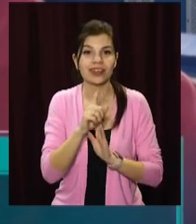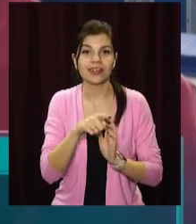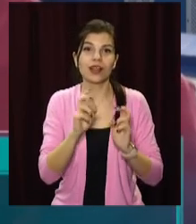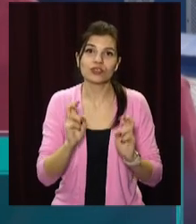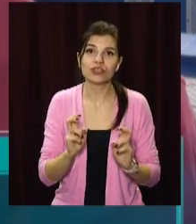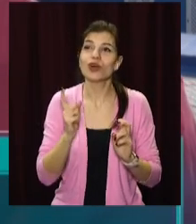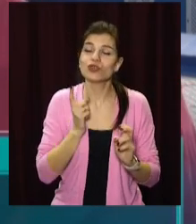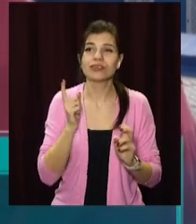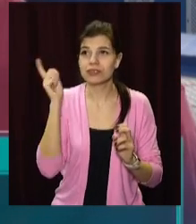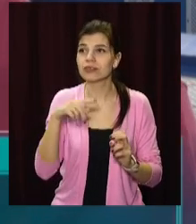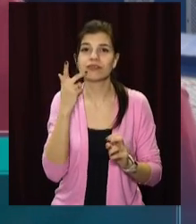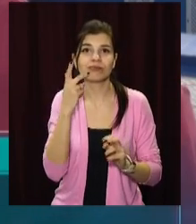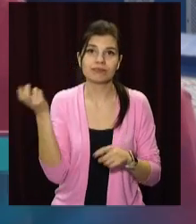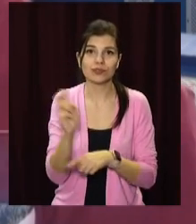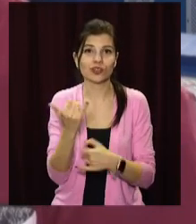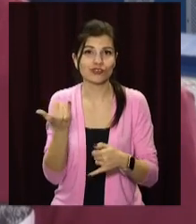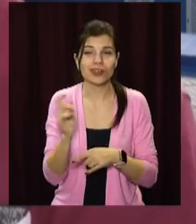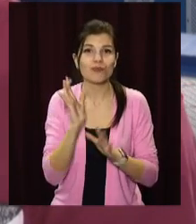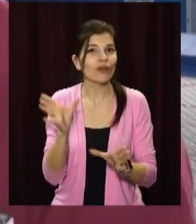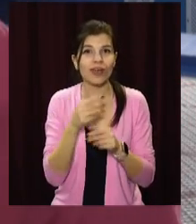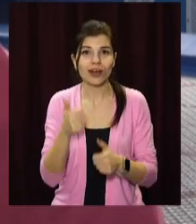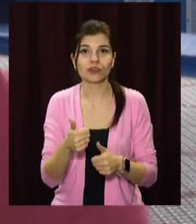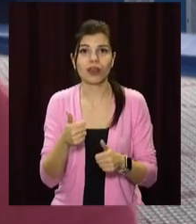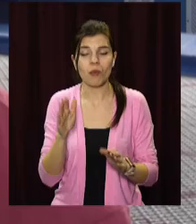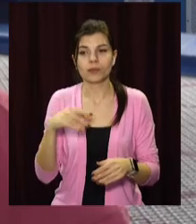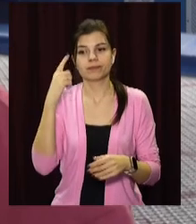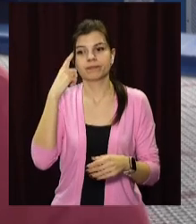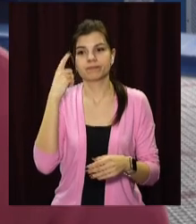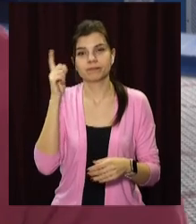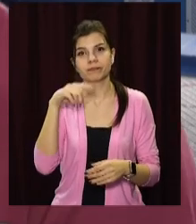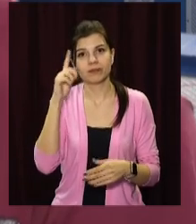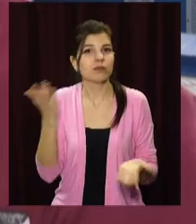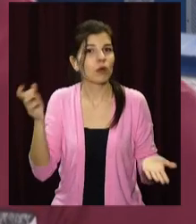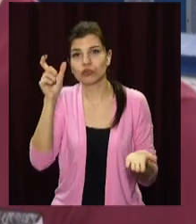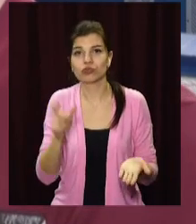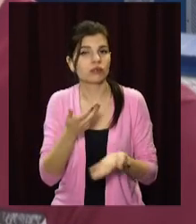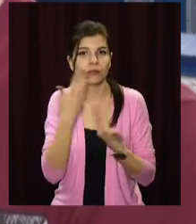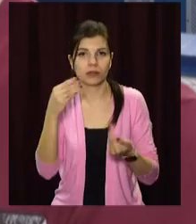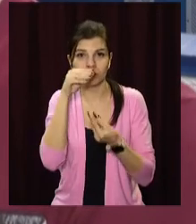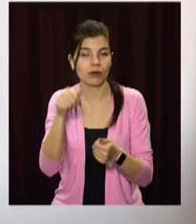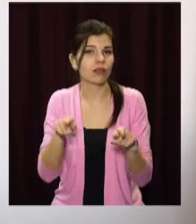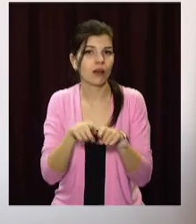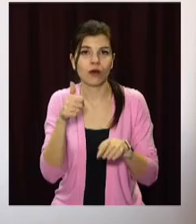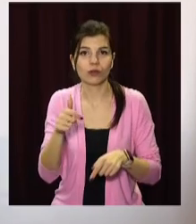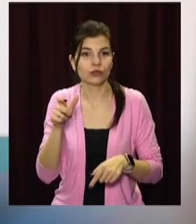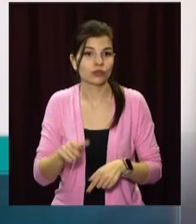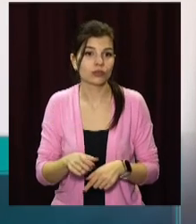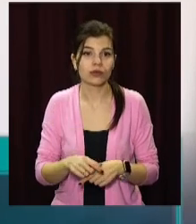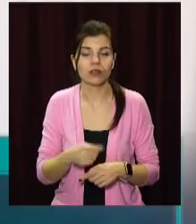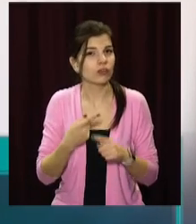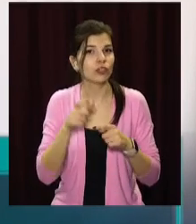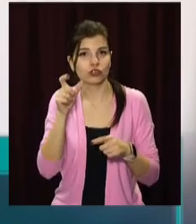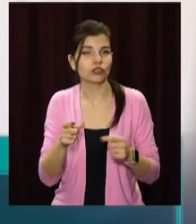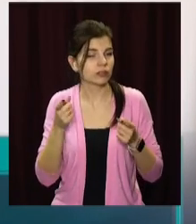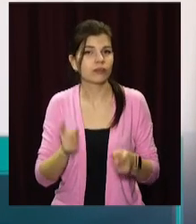сидимо і чекаємо, зараз він зайде, зараз він зайде, буде все добре. А потім розуміємо, що немає більше такого хорошого чоловіка. Це був чоловік,